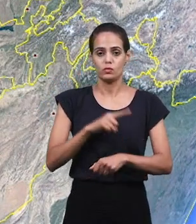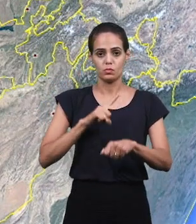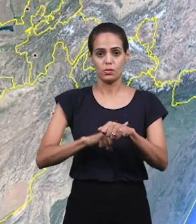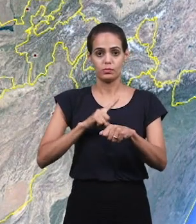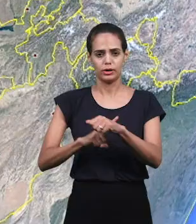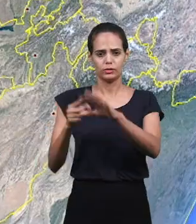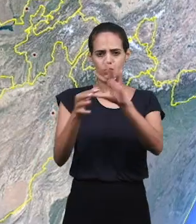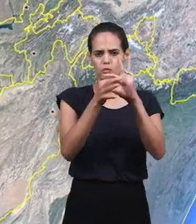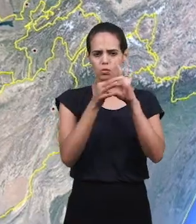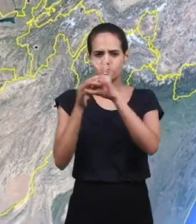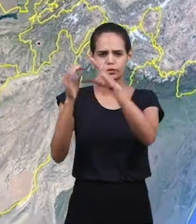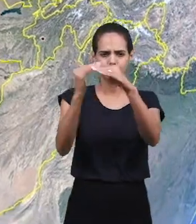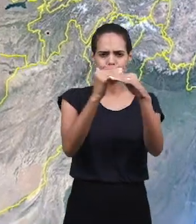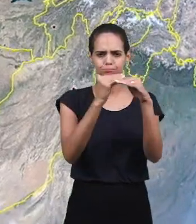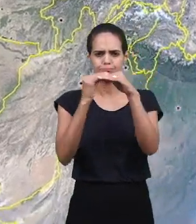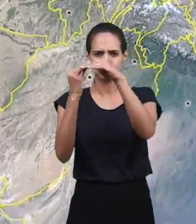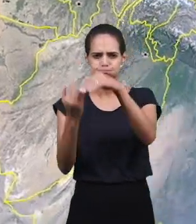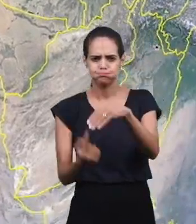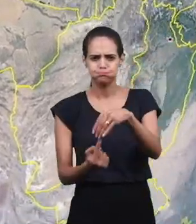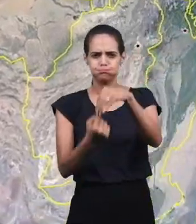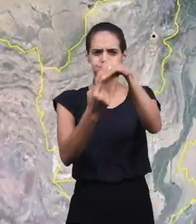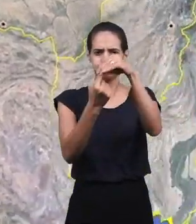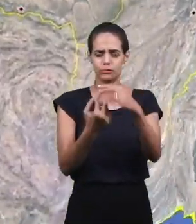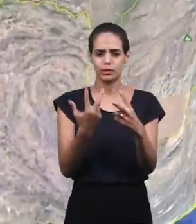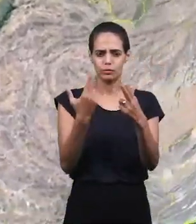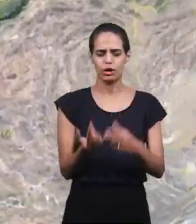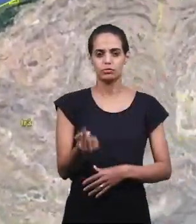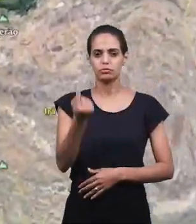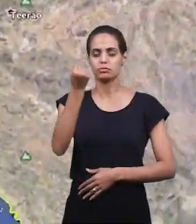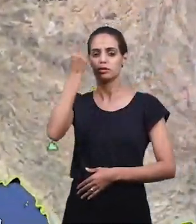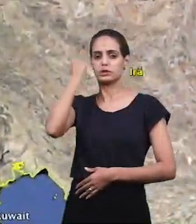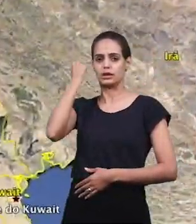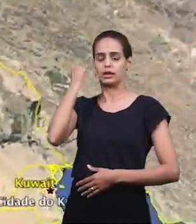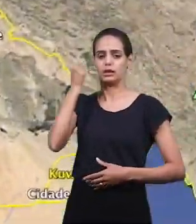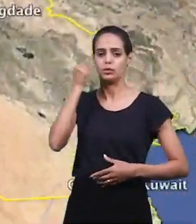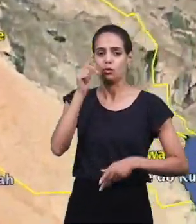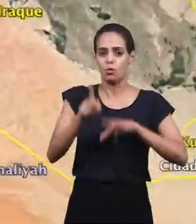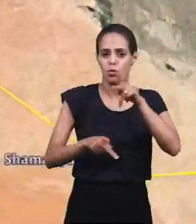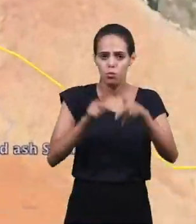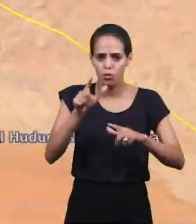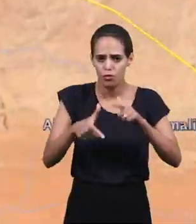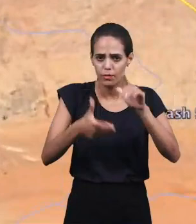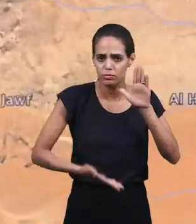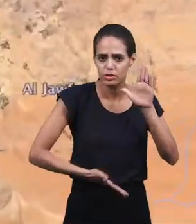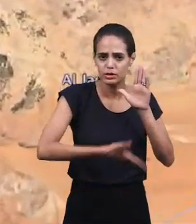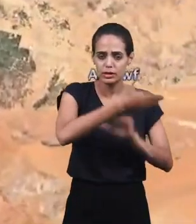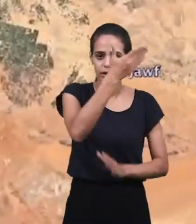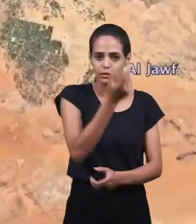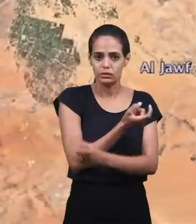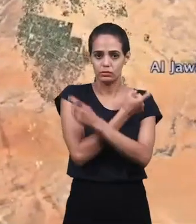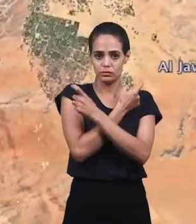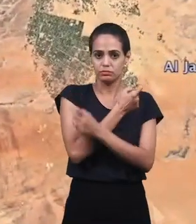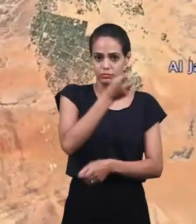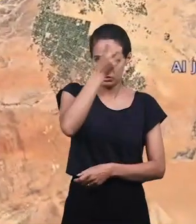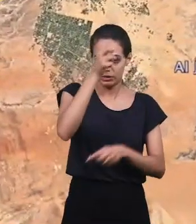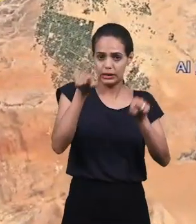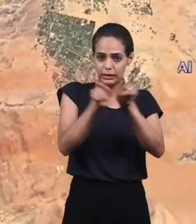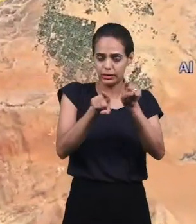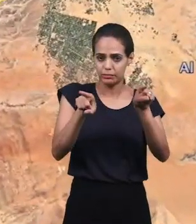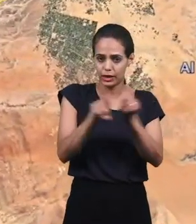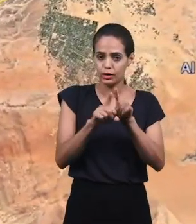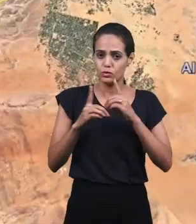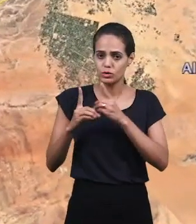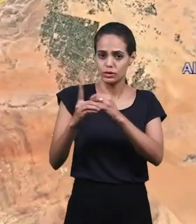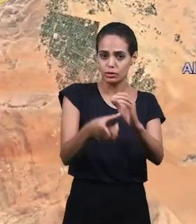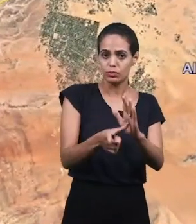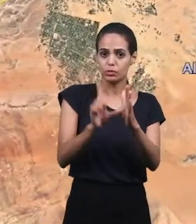un moment d'unité et de communion, comme l'ont vécu les Hébreux à leur sortie d'Égypte et les disciples avec le Seigneur Jésus